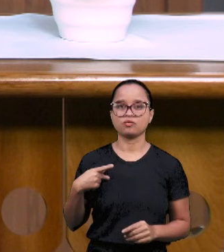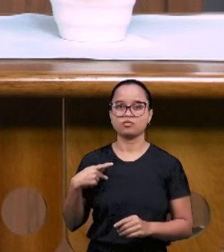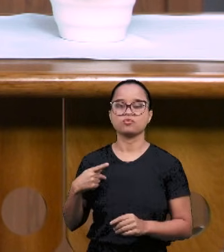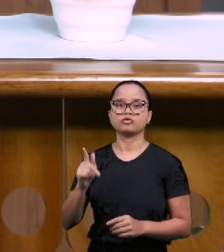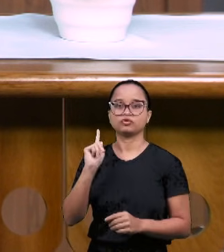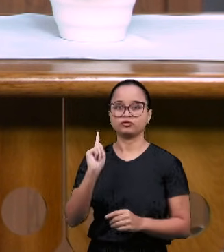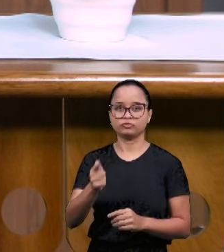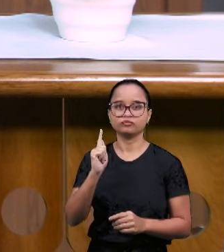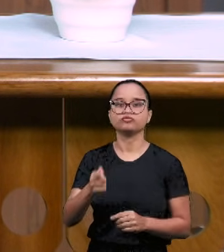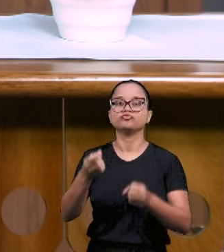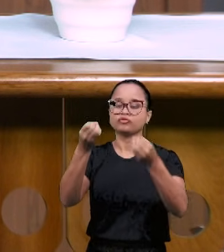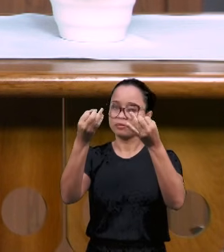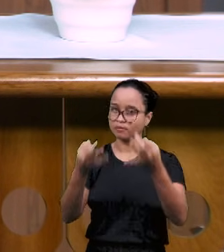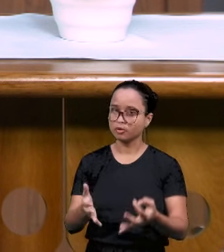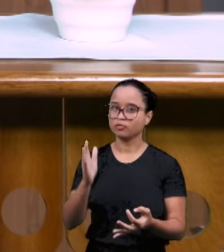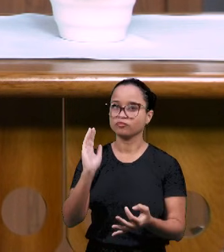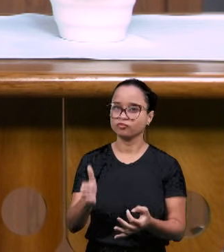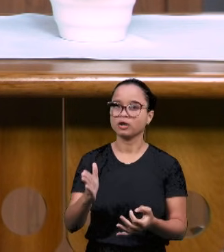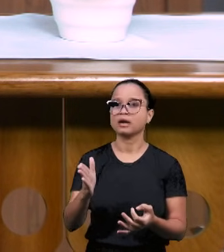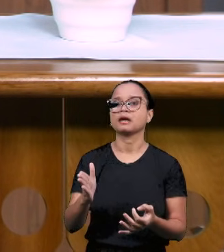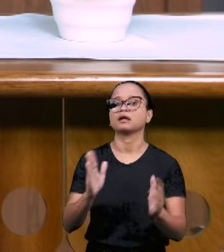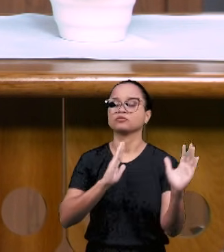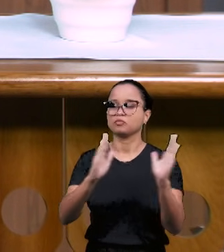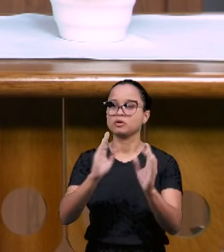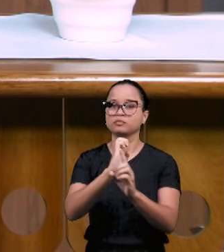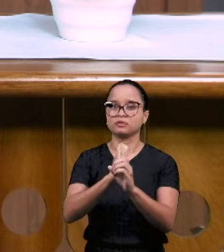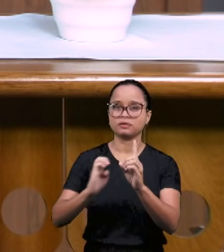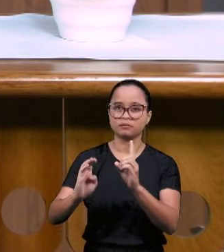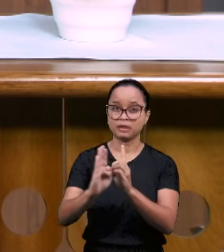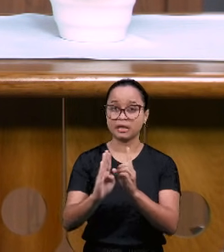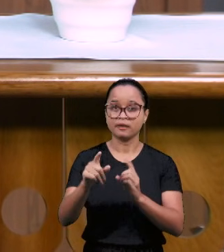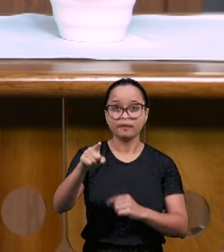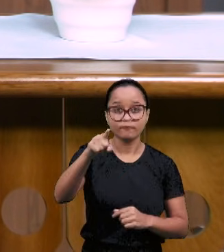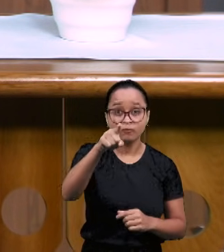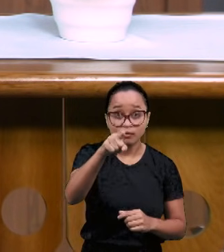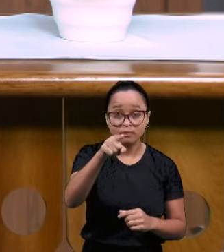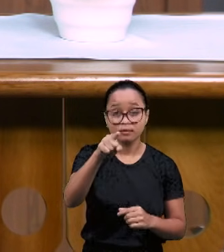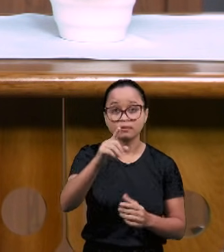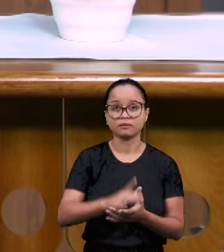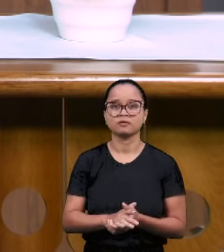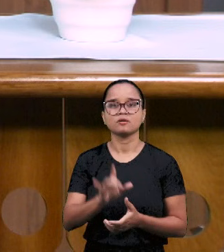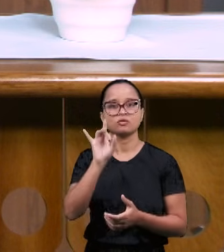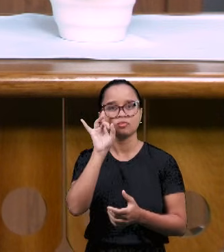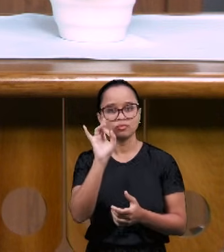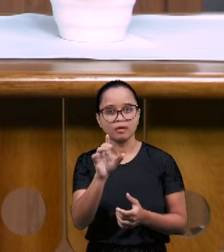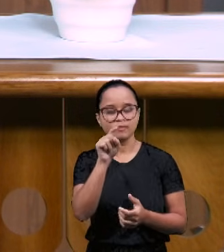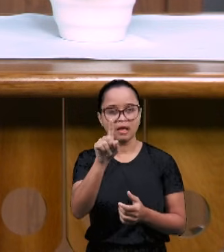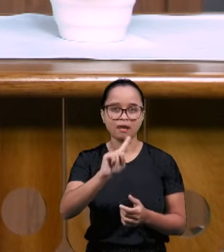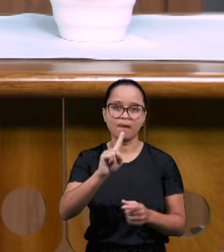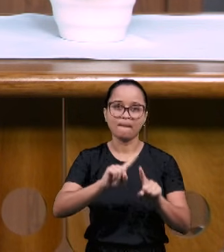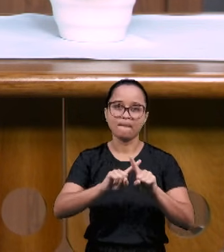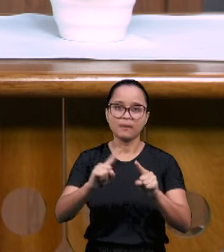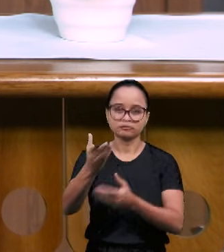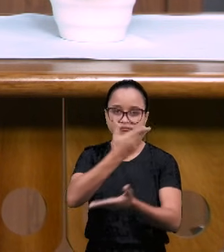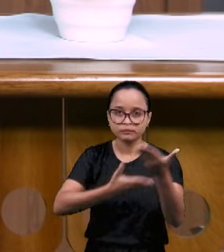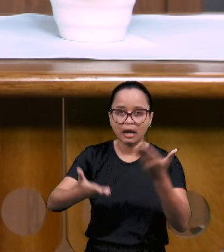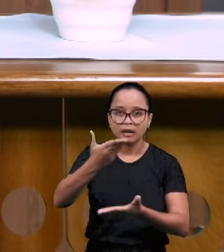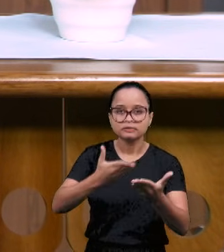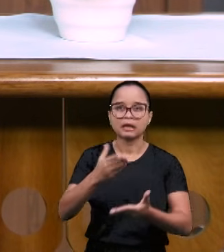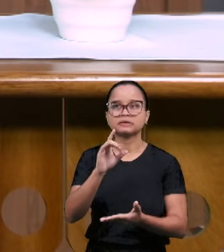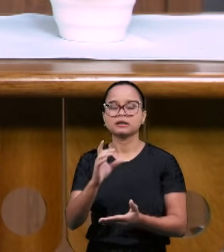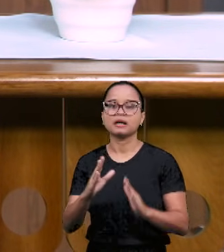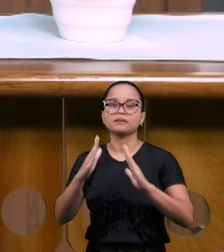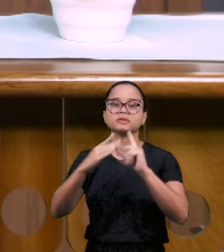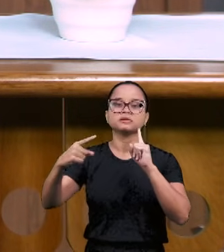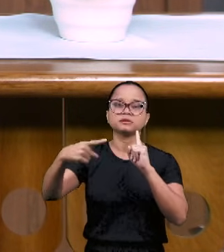a déjà dit sur cela, le nom d'école biblique dominicale. Vous n'êtes pas seulement notre invité,